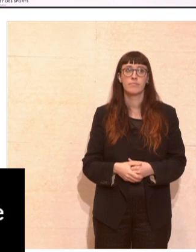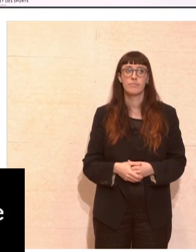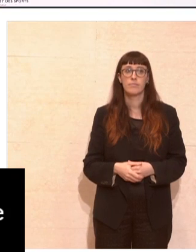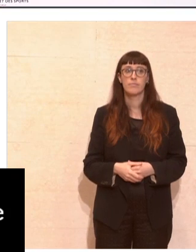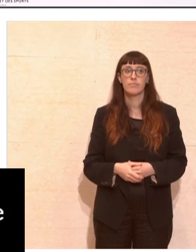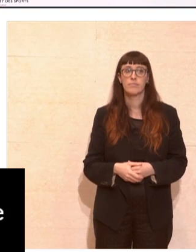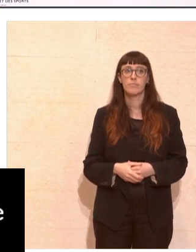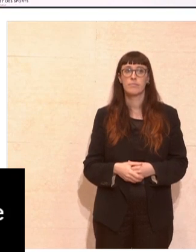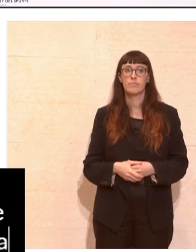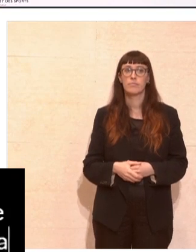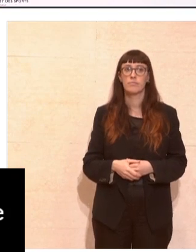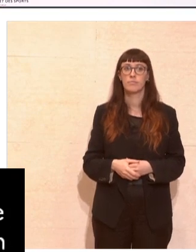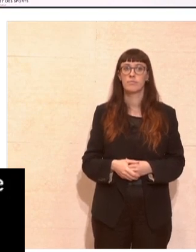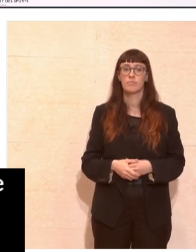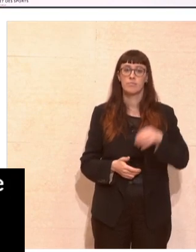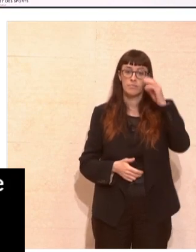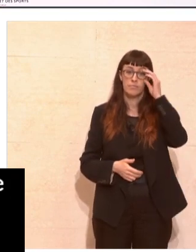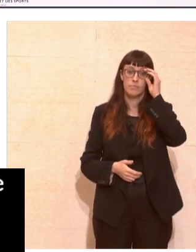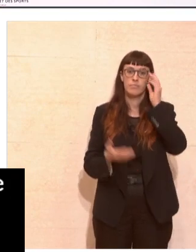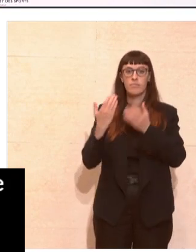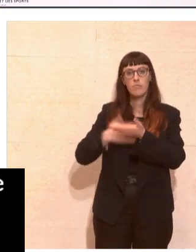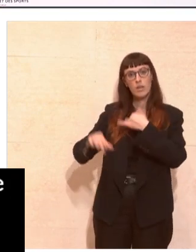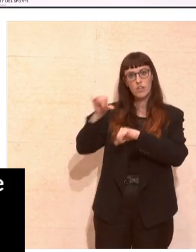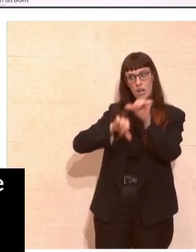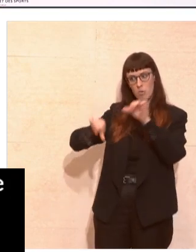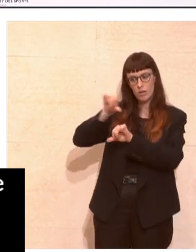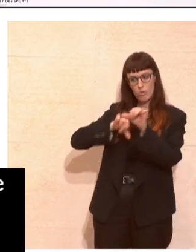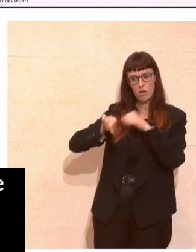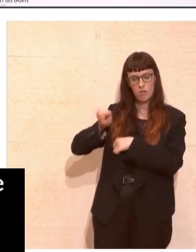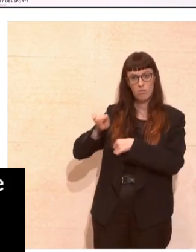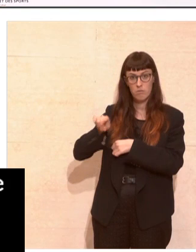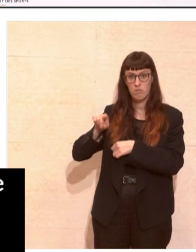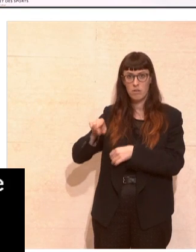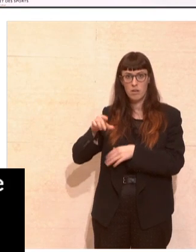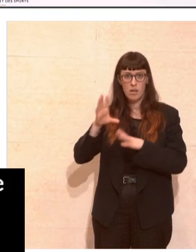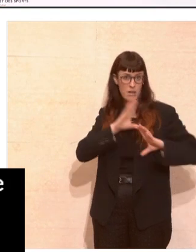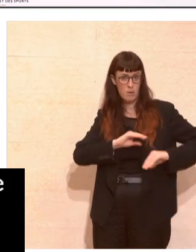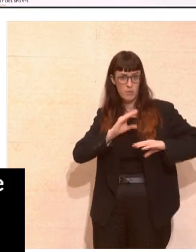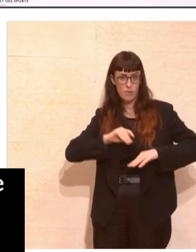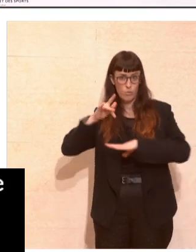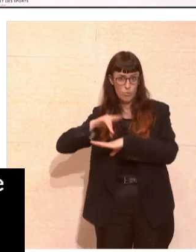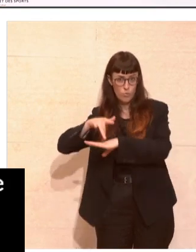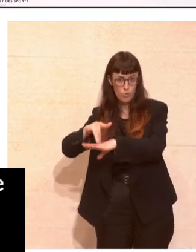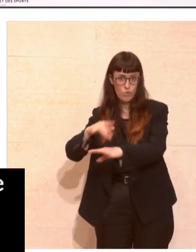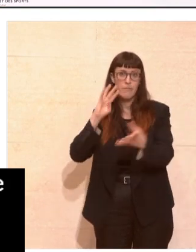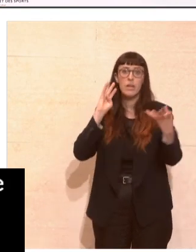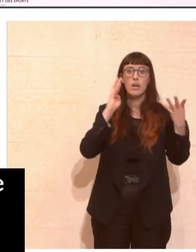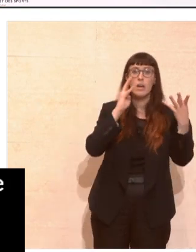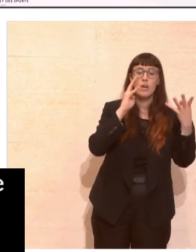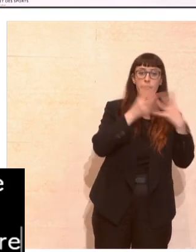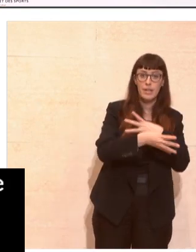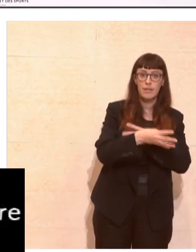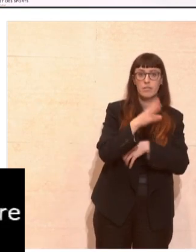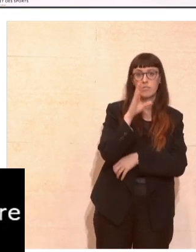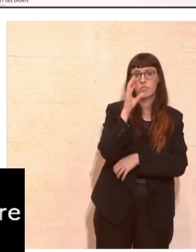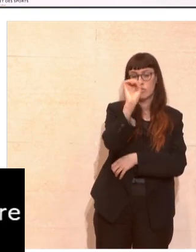testé en laboratoire avec ce type de lunettes qui filtrent la lumière bleue. Donc ils ont comparé, c'était des chercheurs à Bâle, qui ont